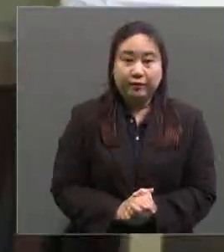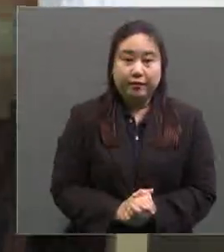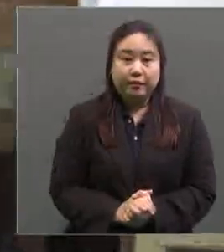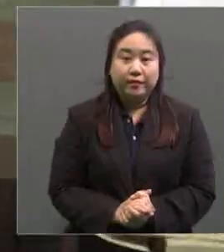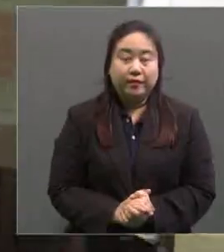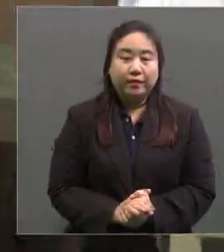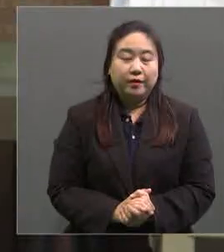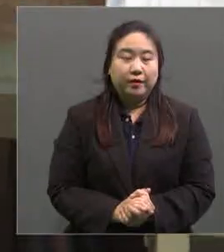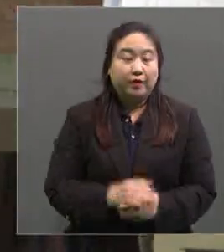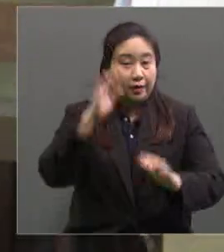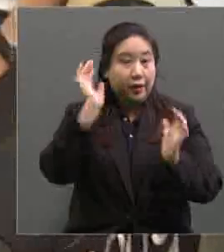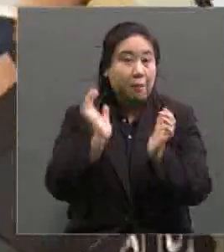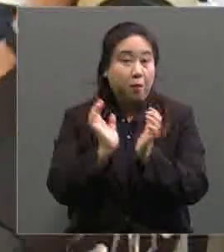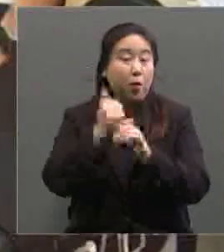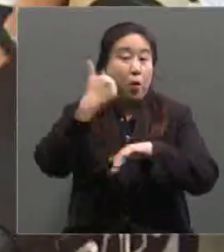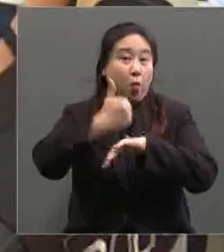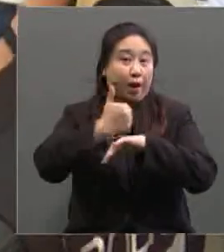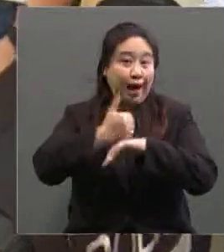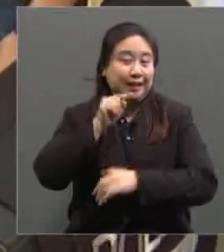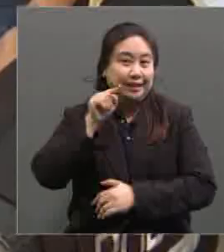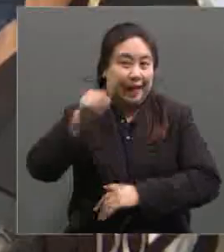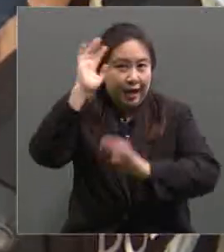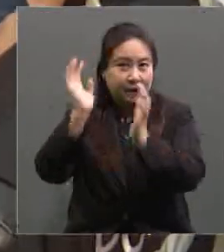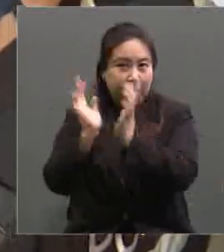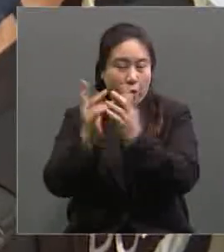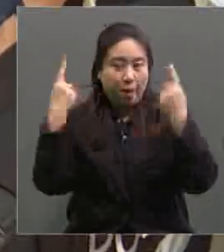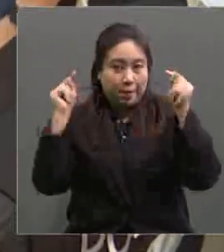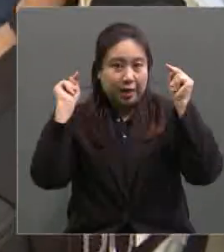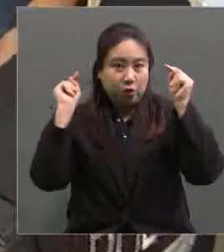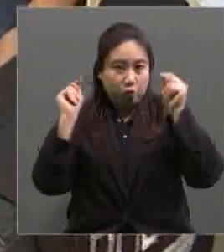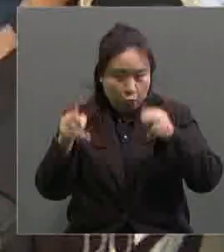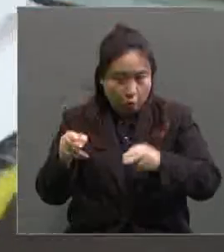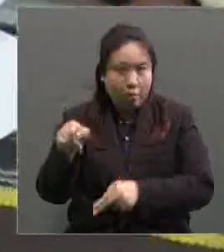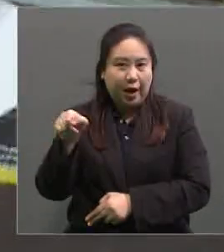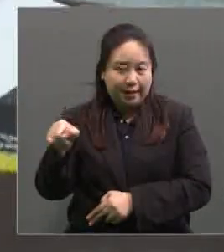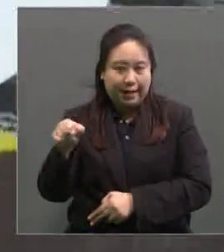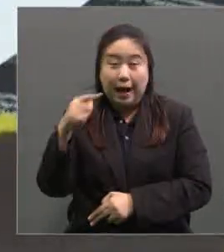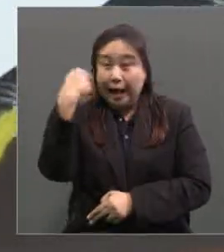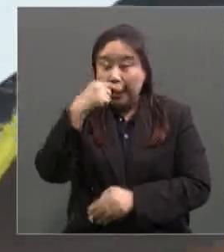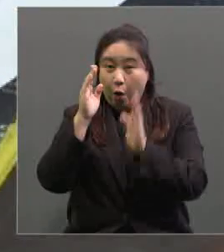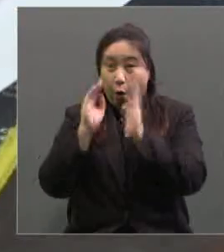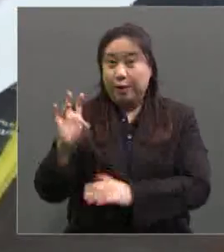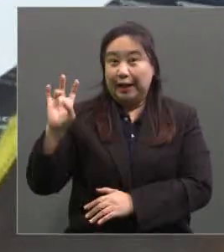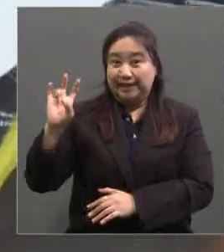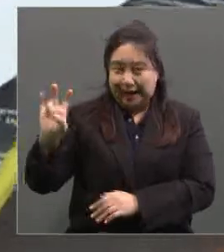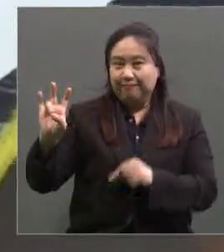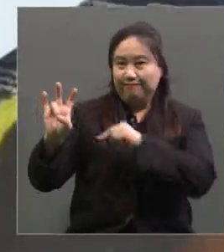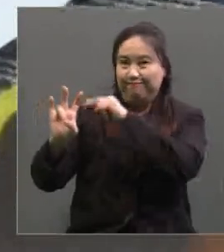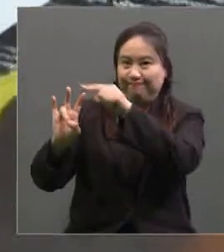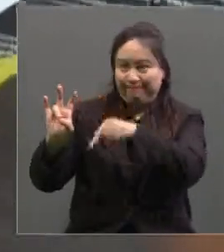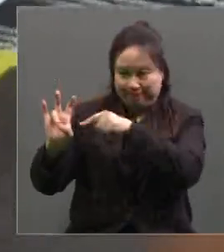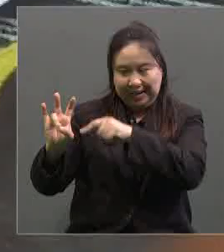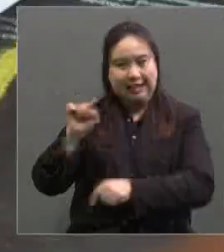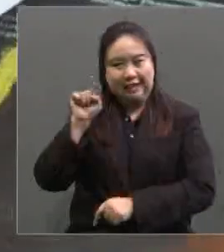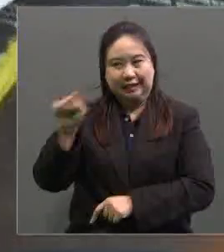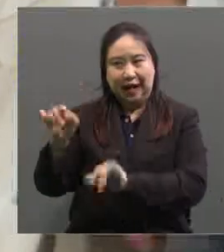บัญชาการตำรวจภูธรภาค 1สั่งการให้ตำรวจภูธรจังหวัดปทุมธานีมีคำสั่งให้ผู้ที่ถูกกล่าวหาก็คือตำรวจเนี่ยนะคะไป